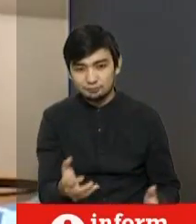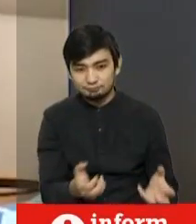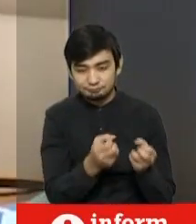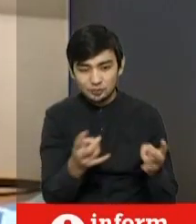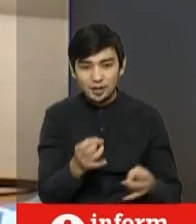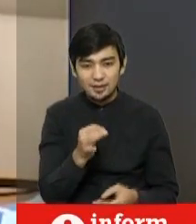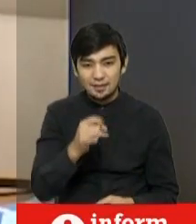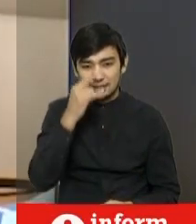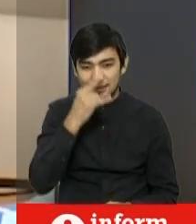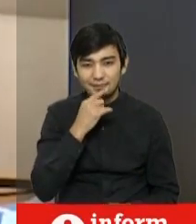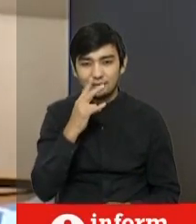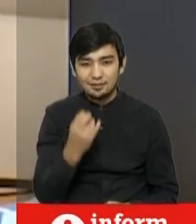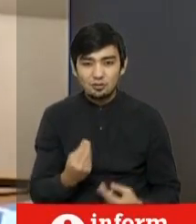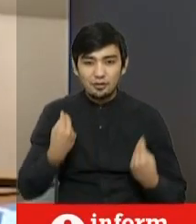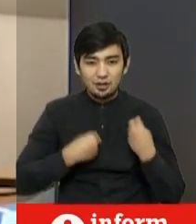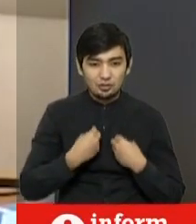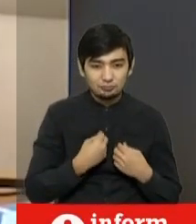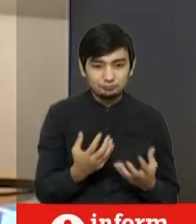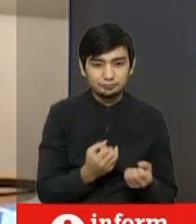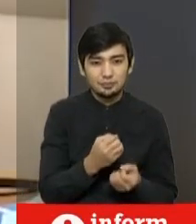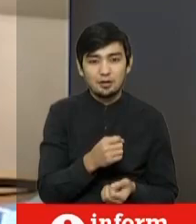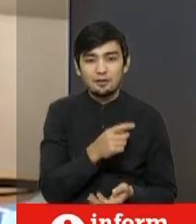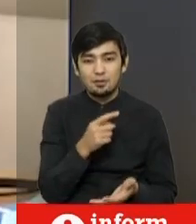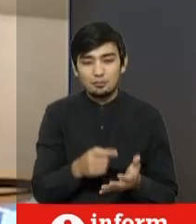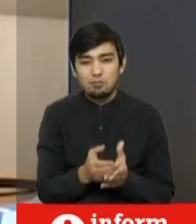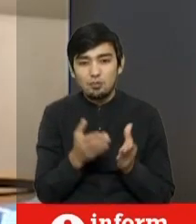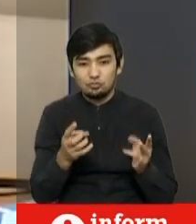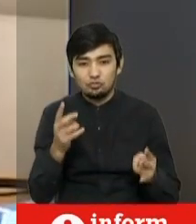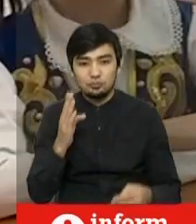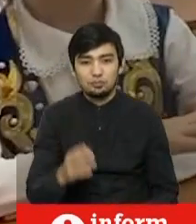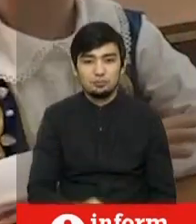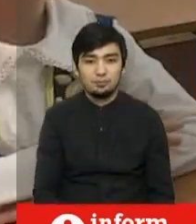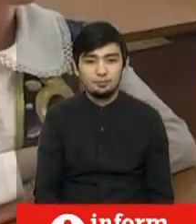арасында ұлттық киімді қол жетімдетуге ықпал етіп, сұранысты арттыру.